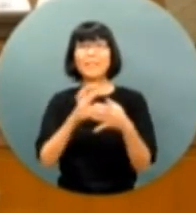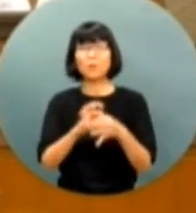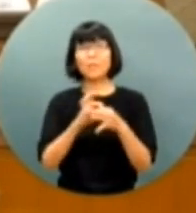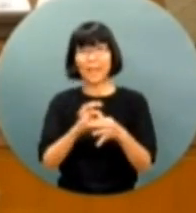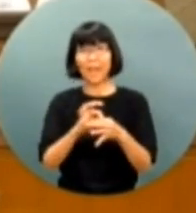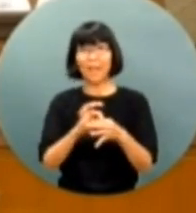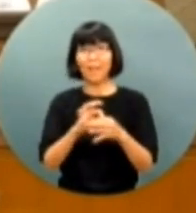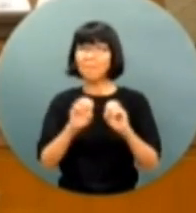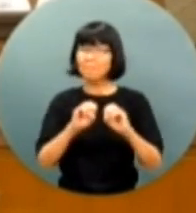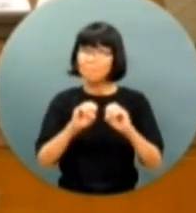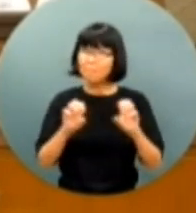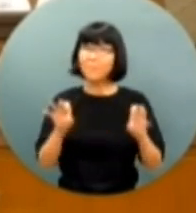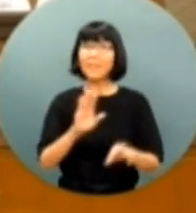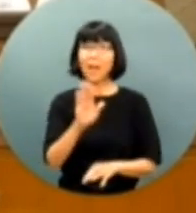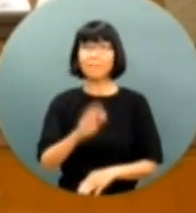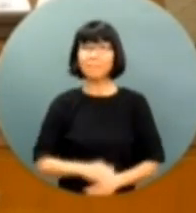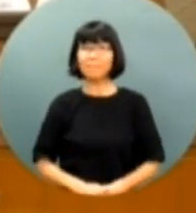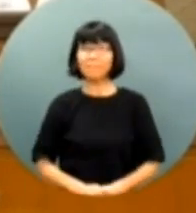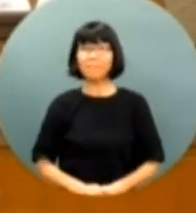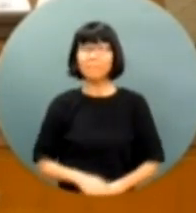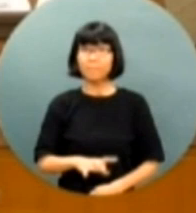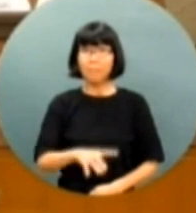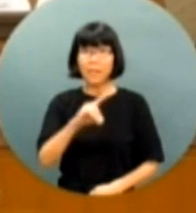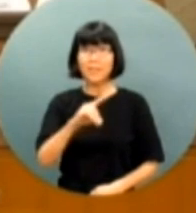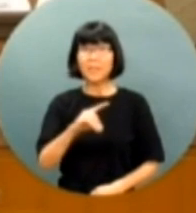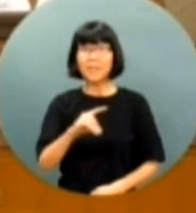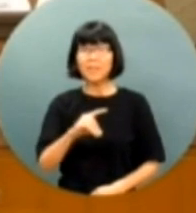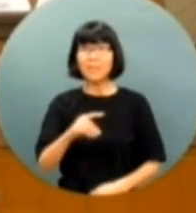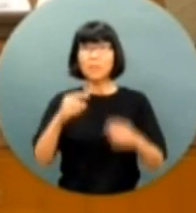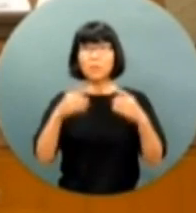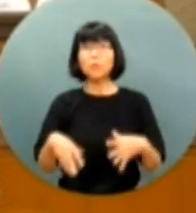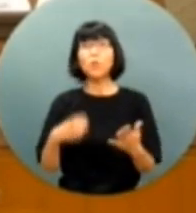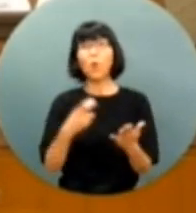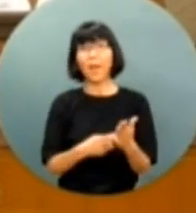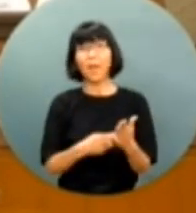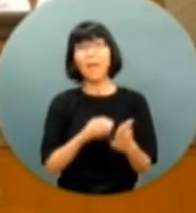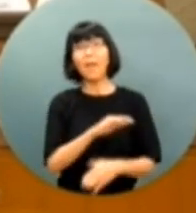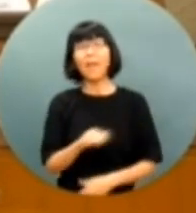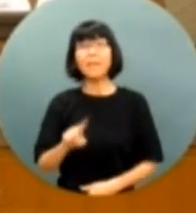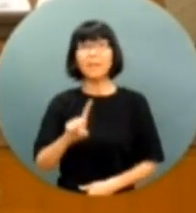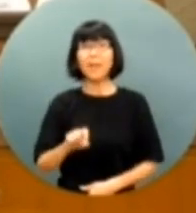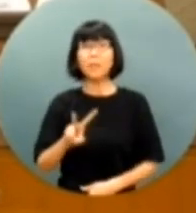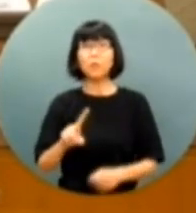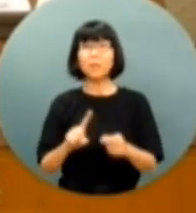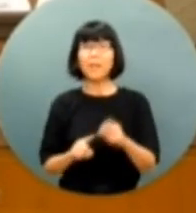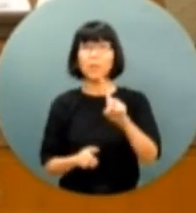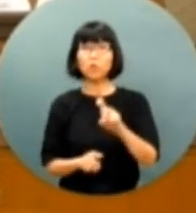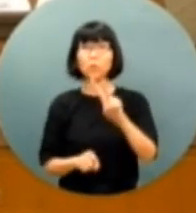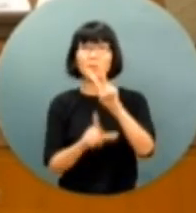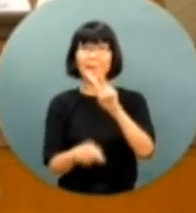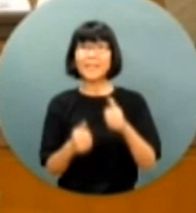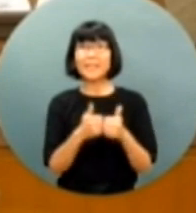に、鳥取県男女共同参画条例についてでありますが、本条例は平成12年12月県議会